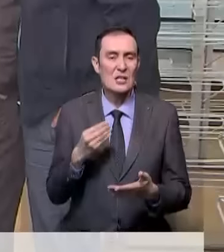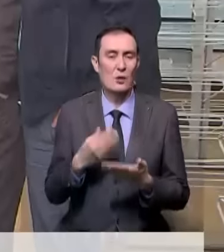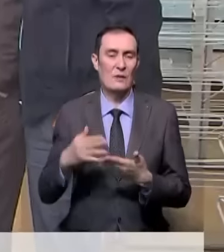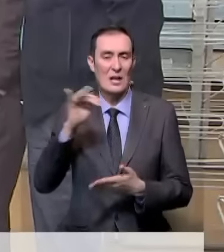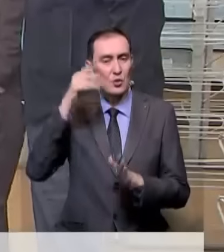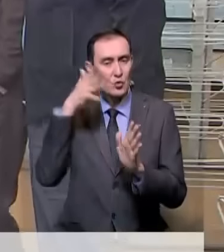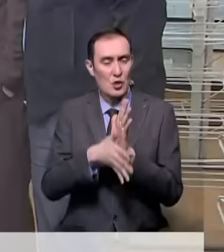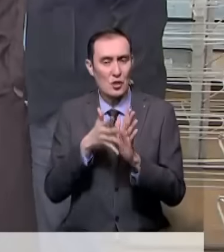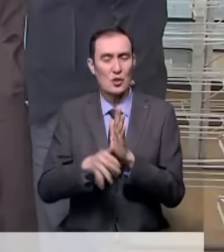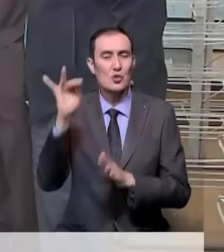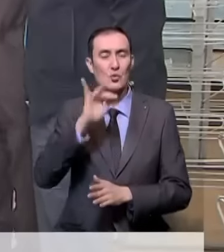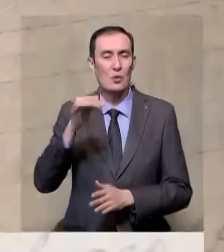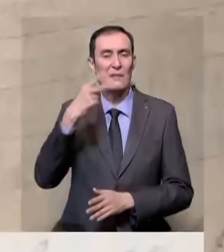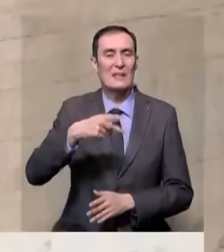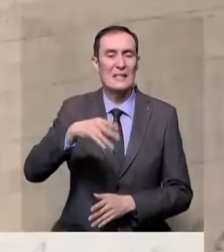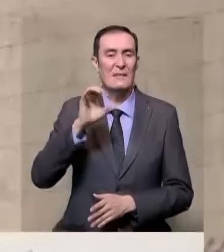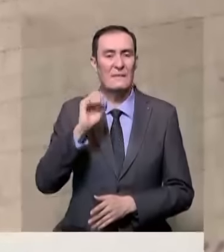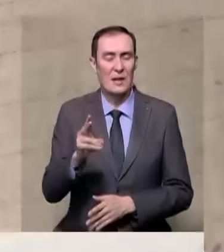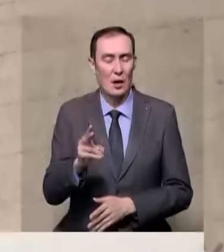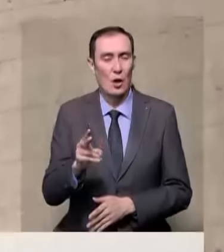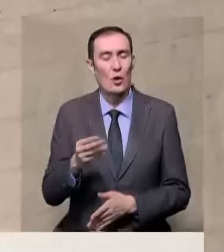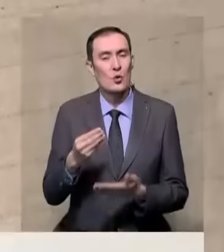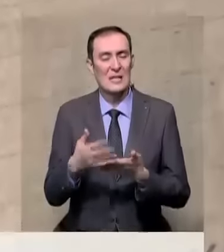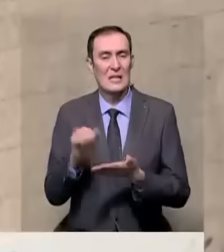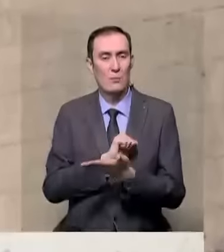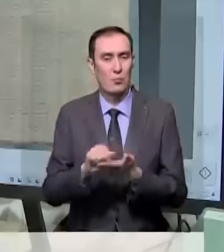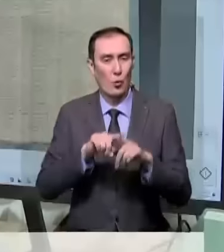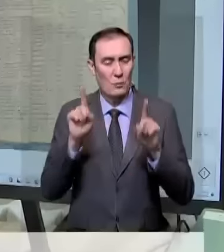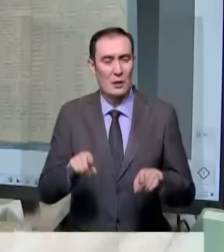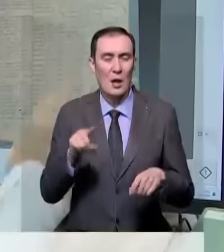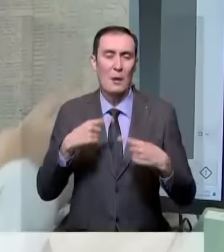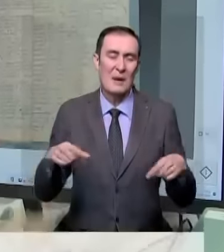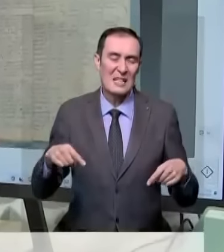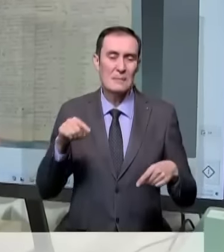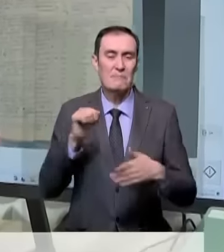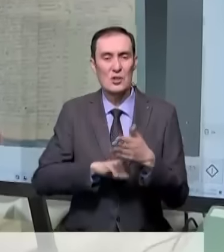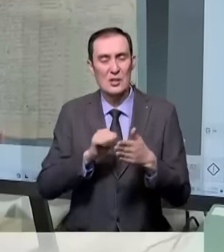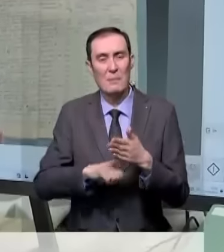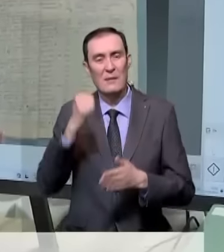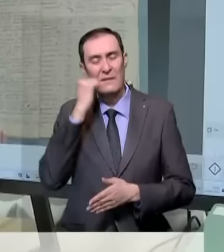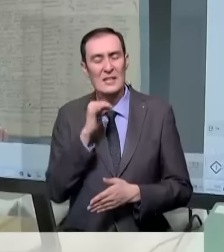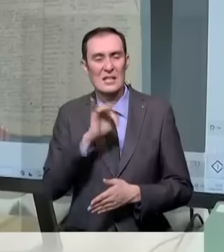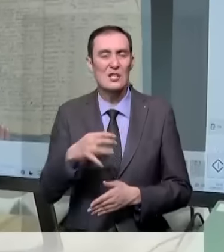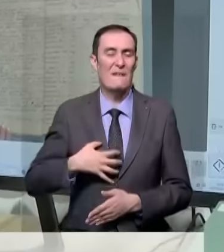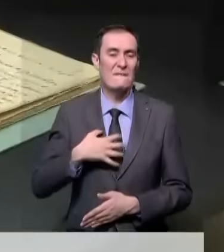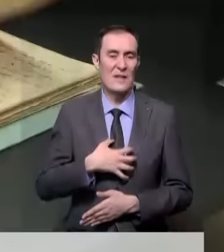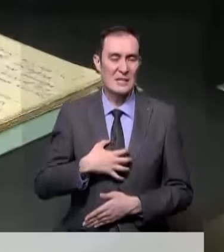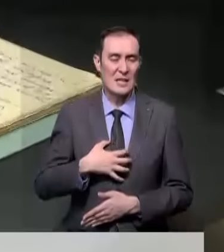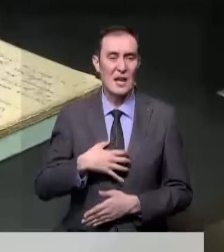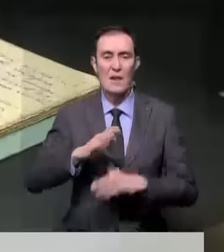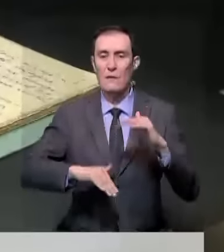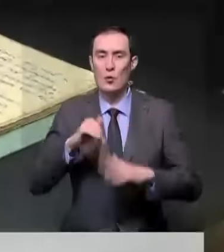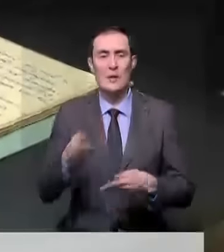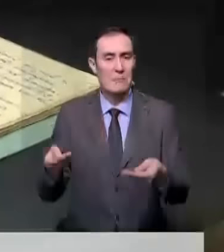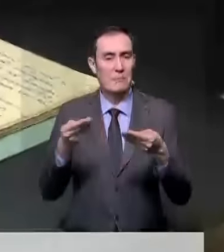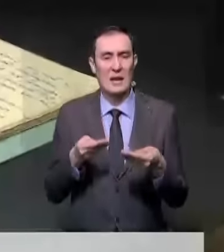для изучающих историю 20 века. Но ценные бумаги по разным причинам, в силу их ветхости или особой исторической важности, брать в руки